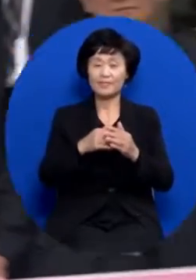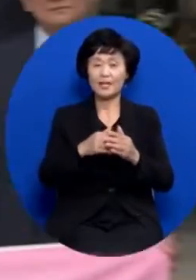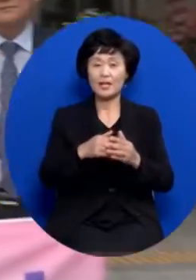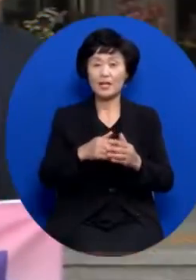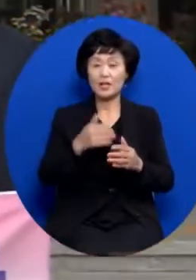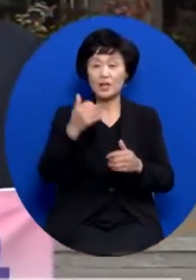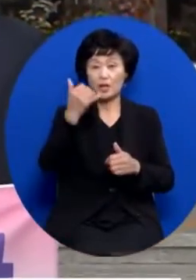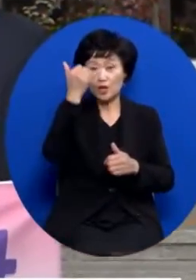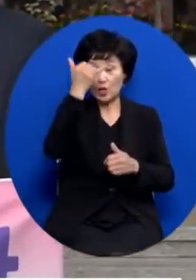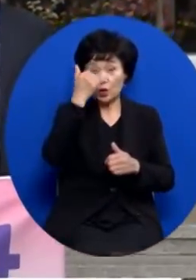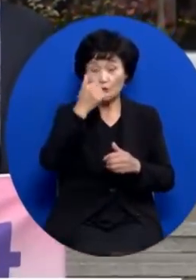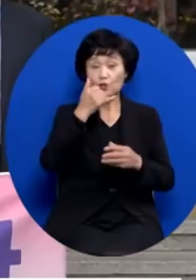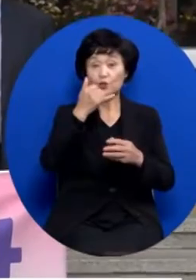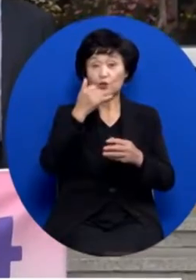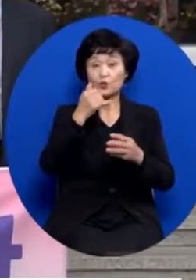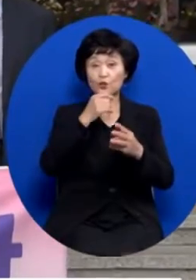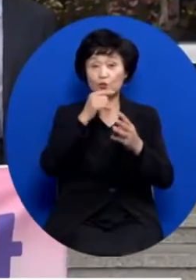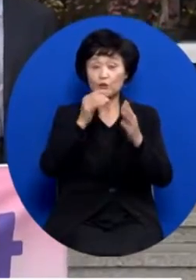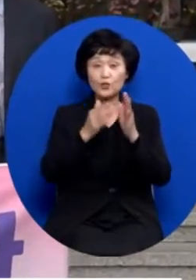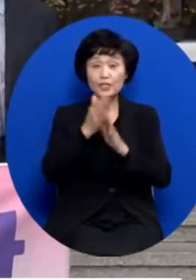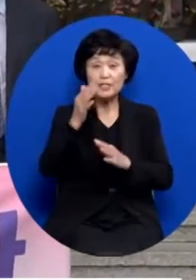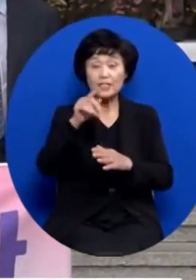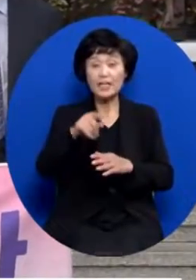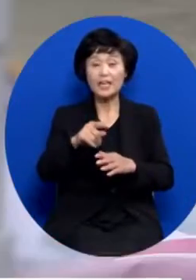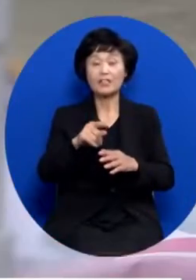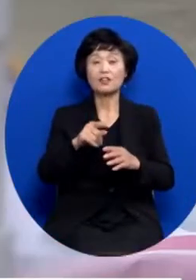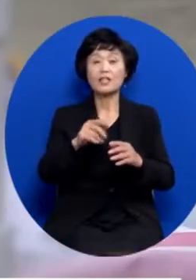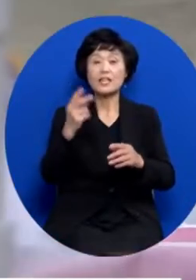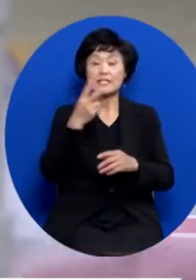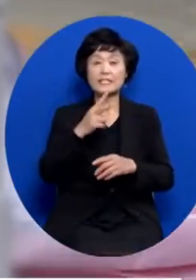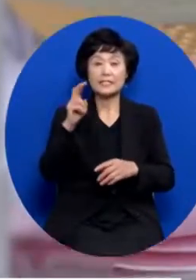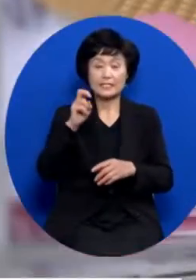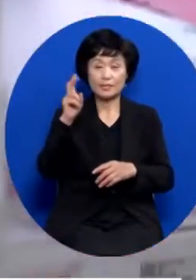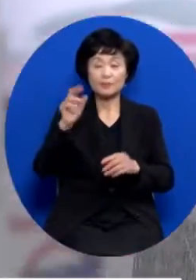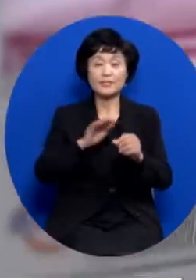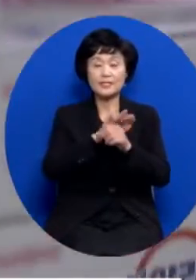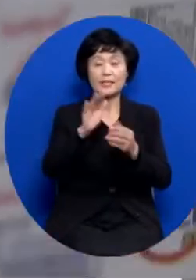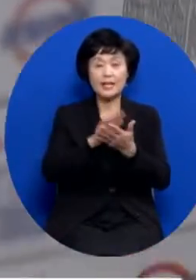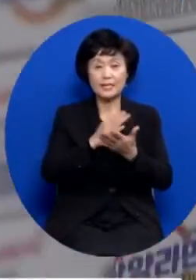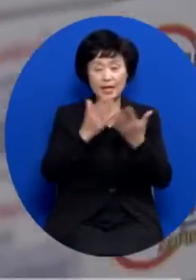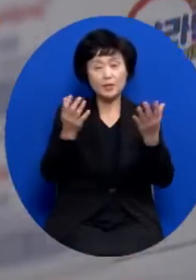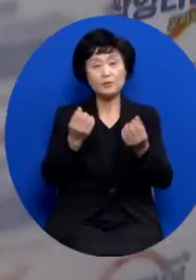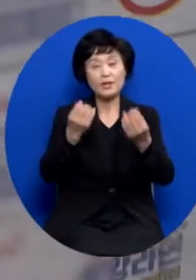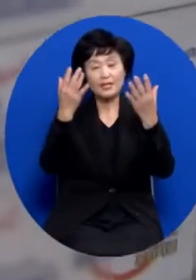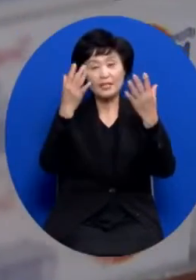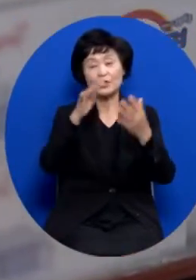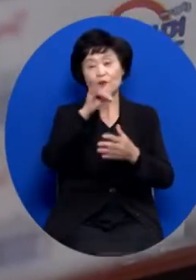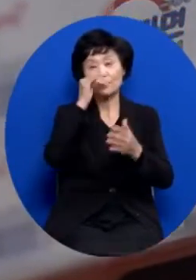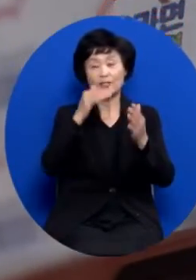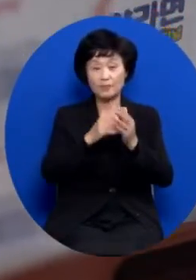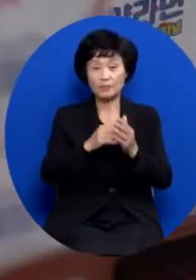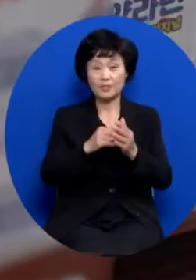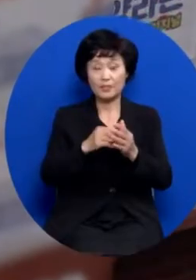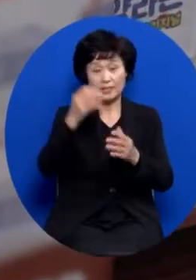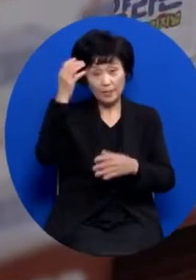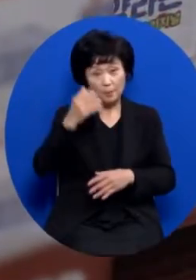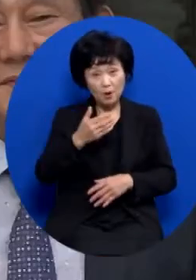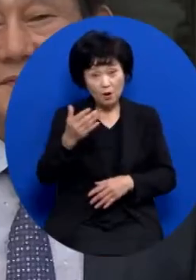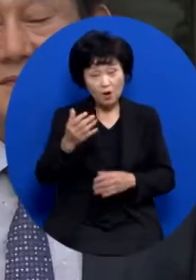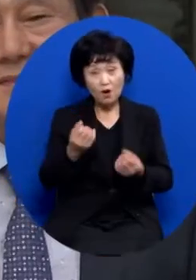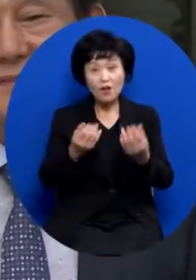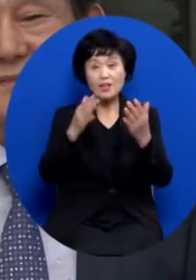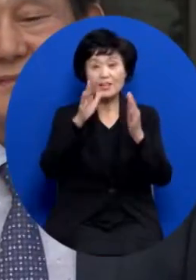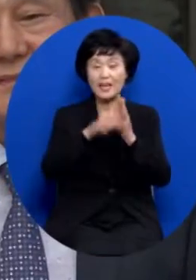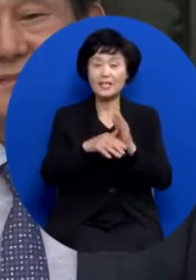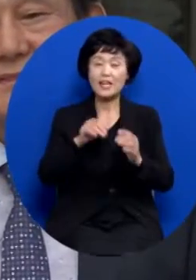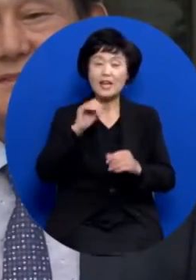충주시 기독교연합회는 1일 충주시청을 방문해 2022 사랑 나눔 행사를 가졌습니다. 이날 기탁식에선 충주시